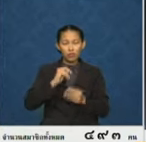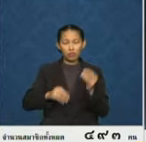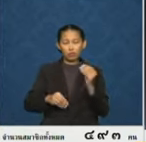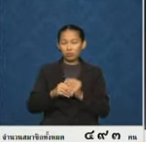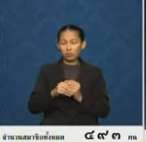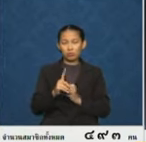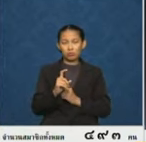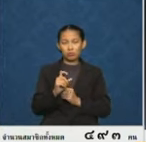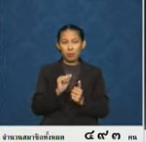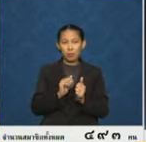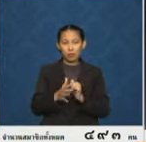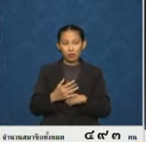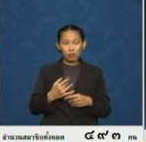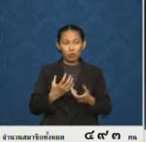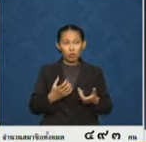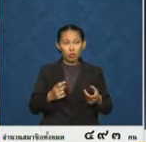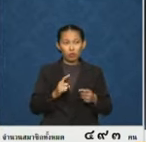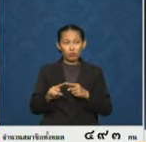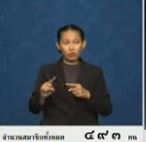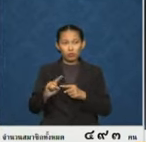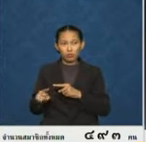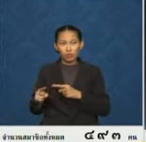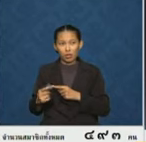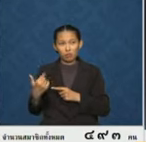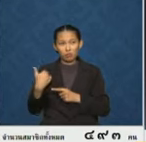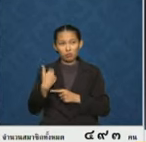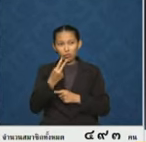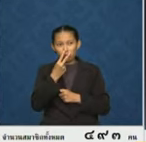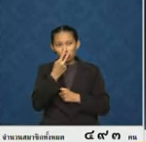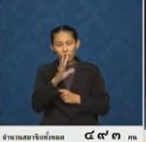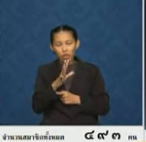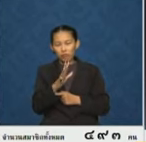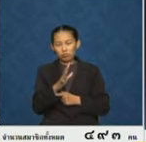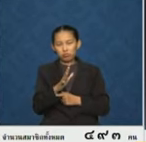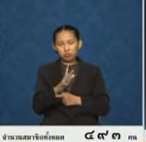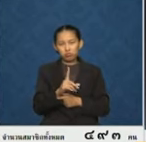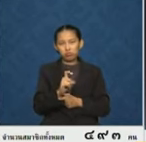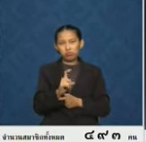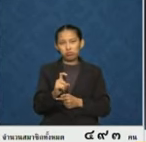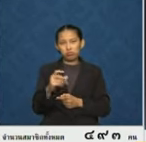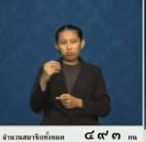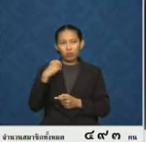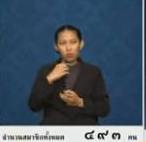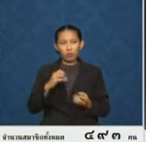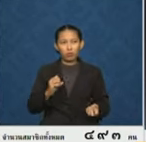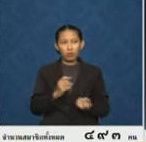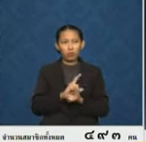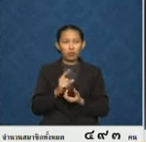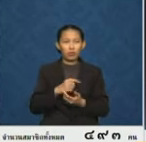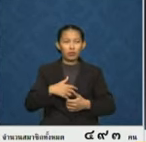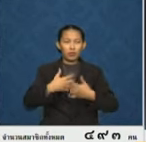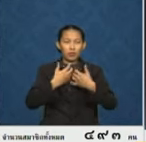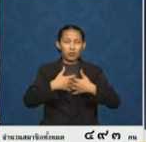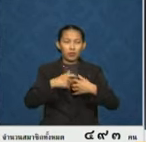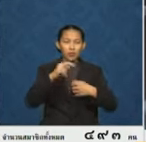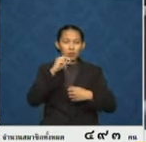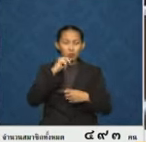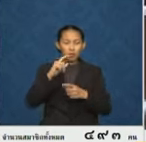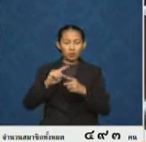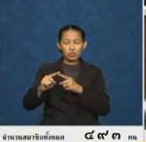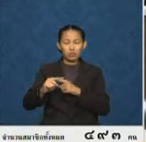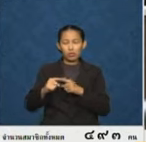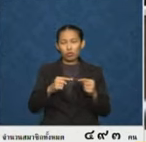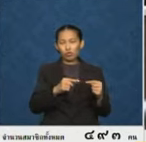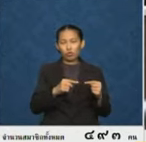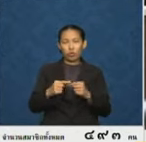ขึ้นเครื่องมือและอุปกรณ์ต่างๆมีสภาพเสื่อมโทรมชำรุดส่งผลให้การผลิตน้ำขาดความต่อเนื่อง